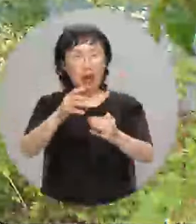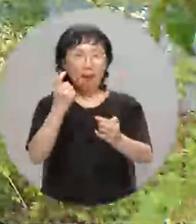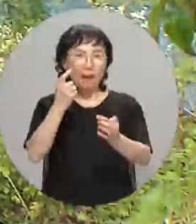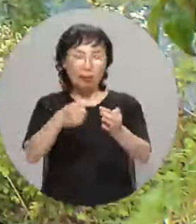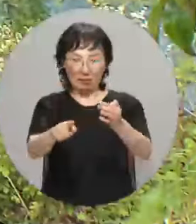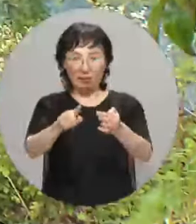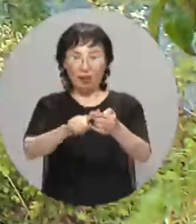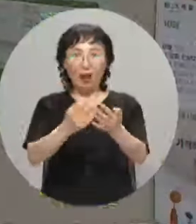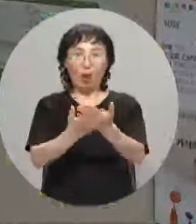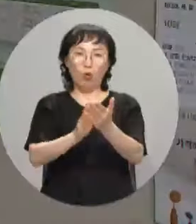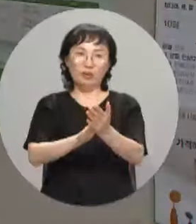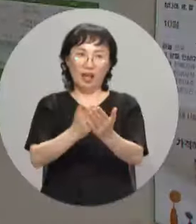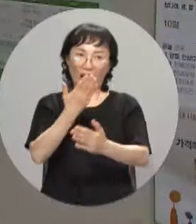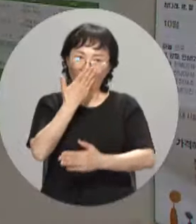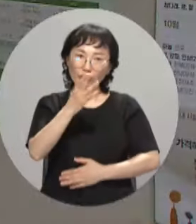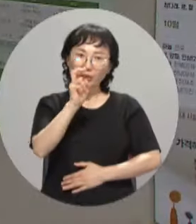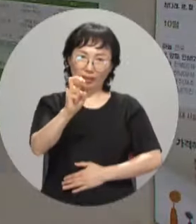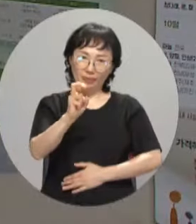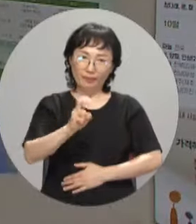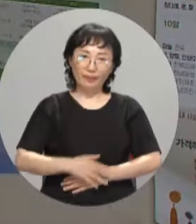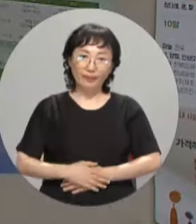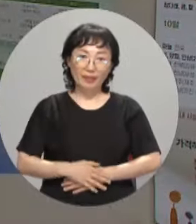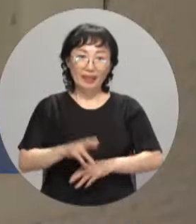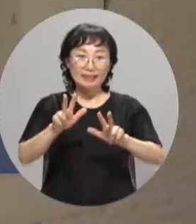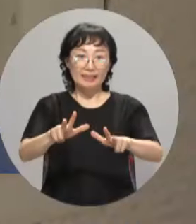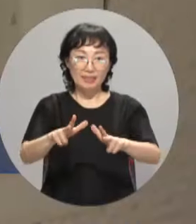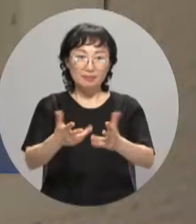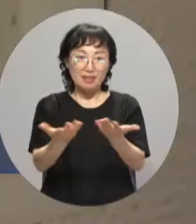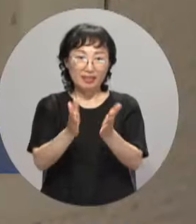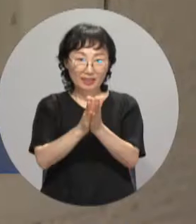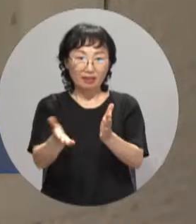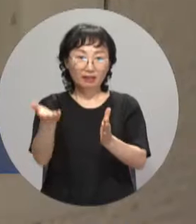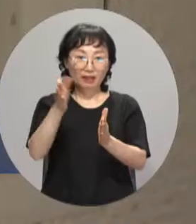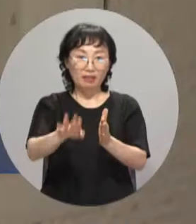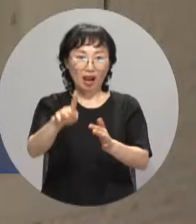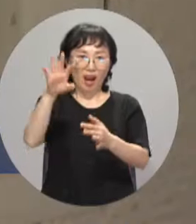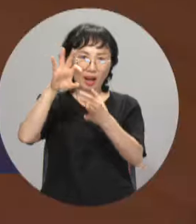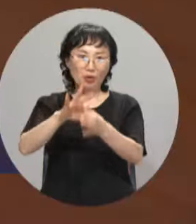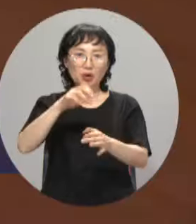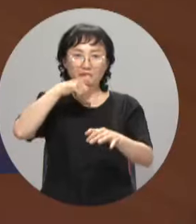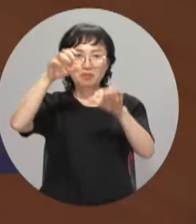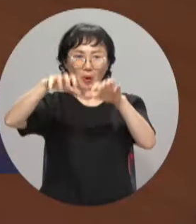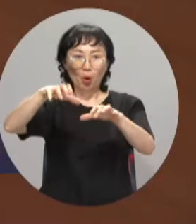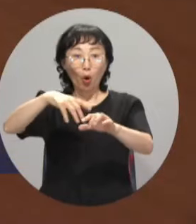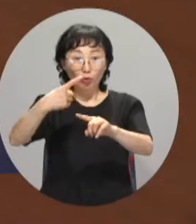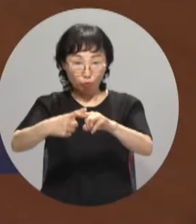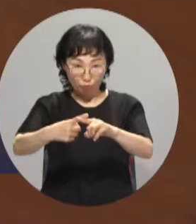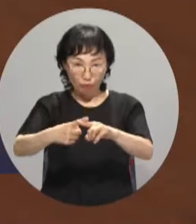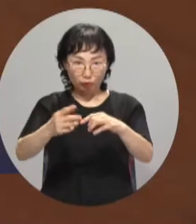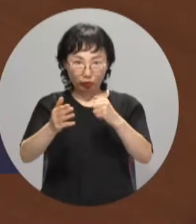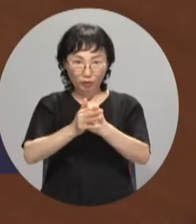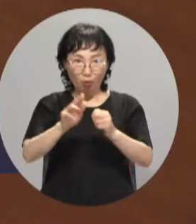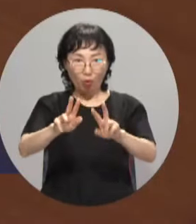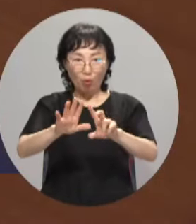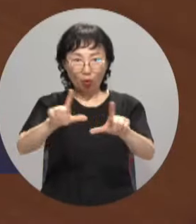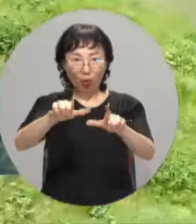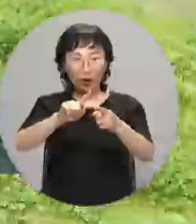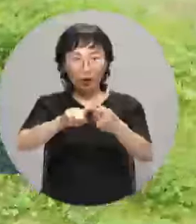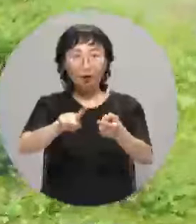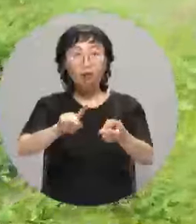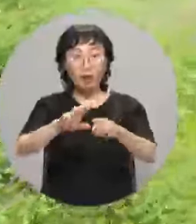것이라고 밝힙니다 지금은 됐는데 계속 비가 오다 보니까 석축이나 이런 걸로 해 가지고 최대한 흑은 좀 안쓰러